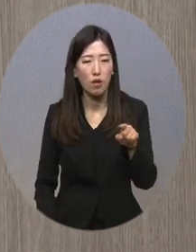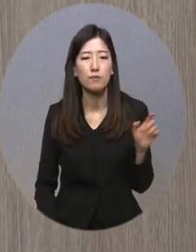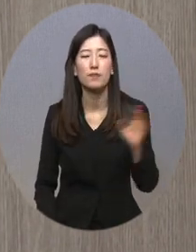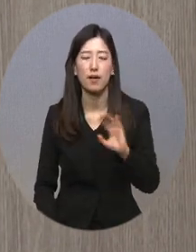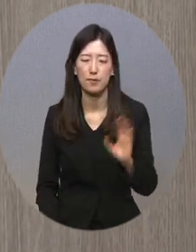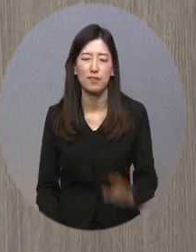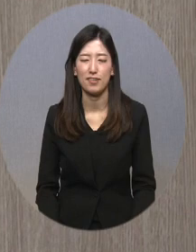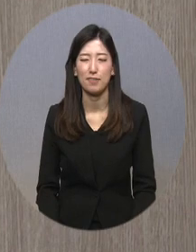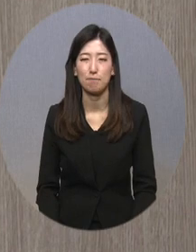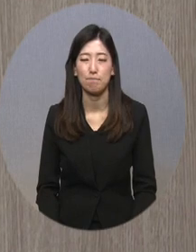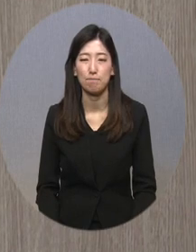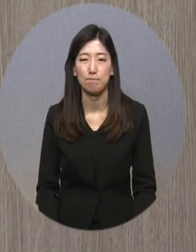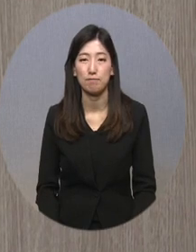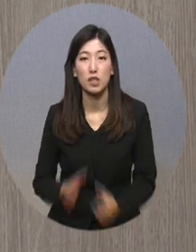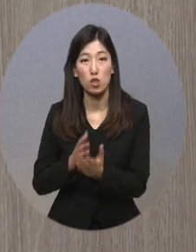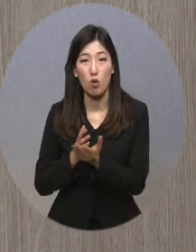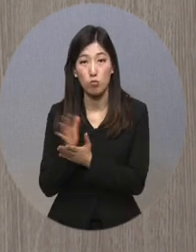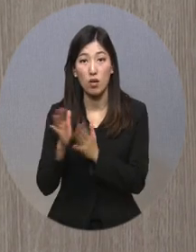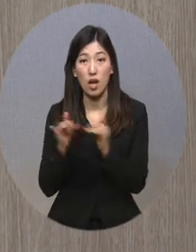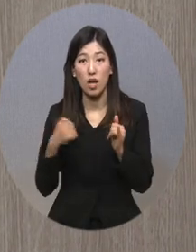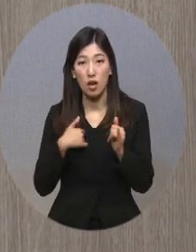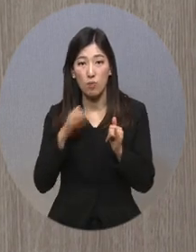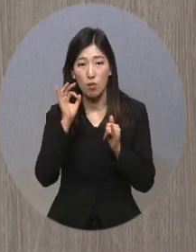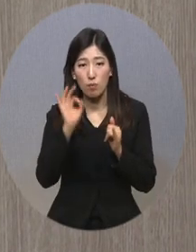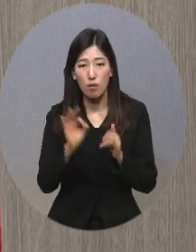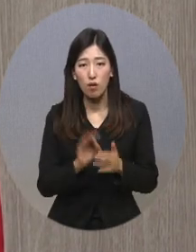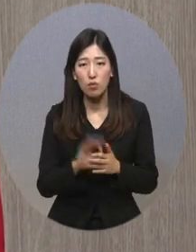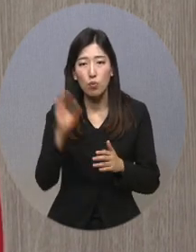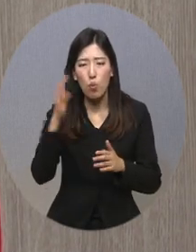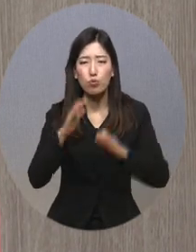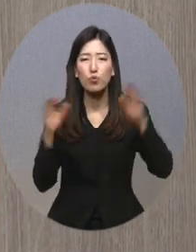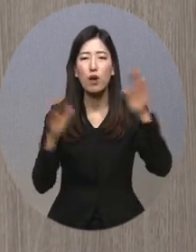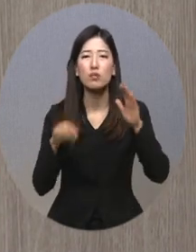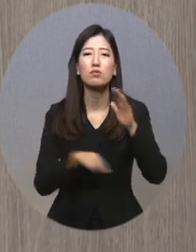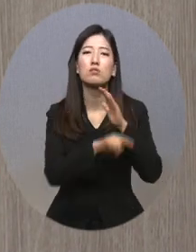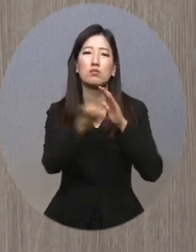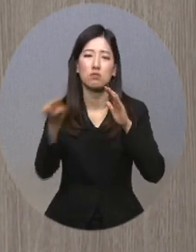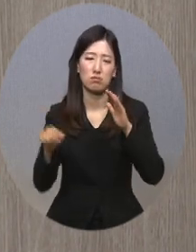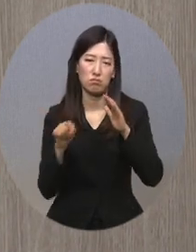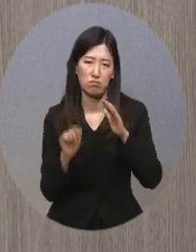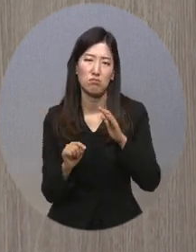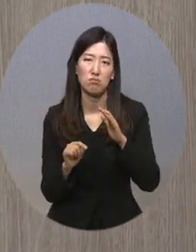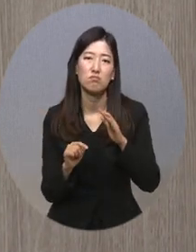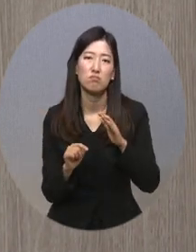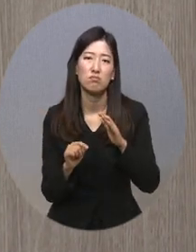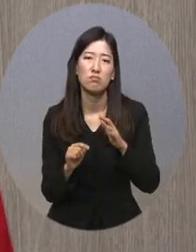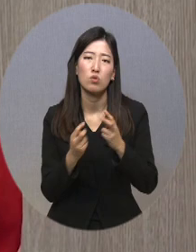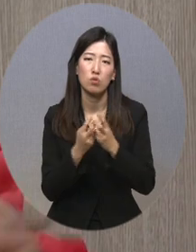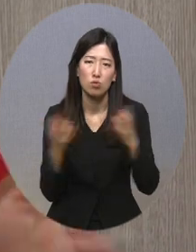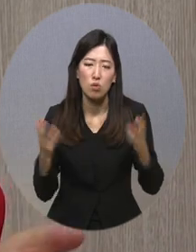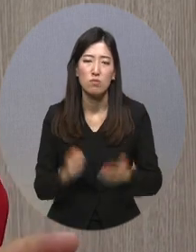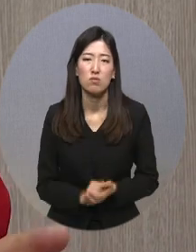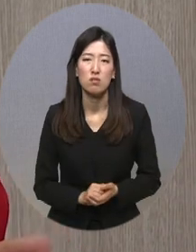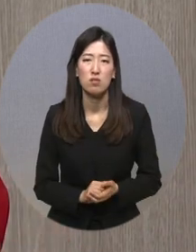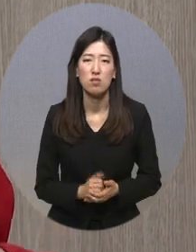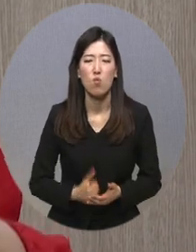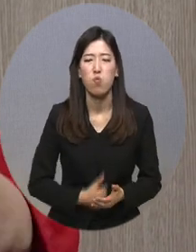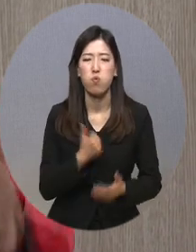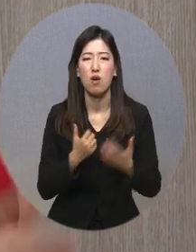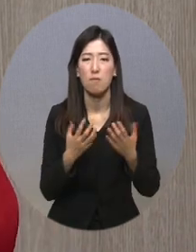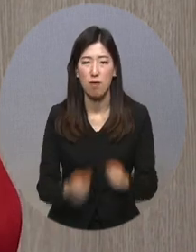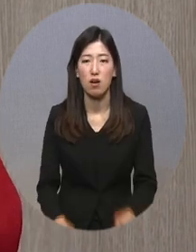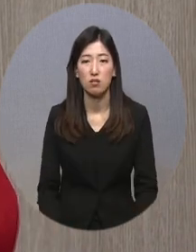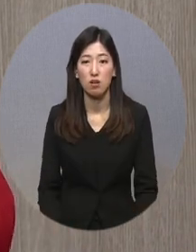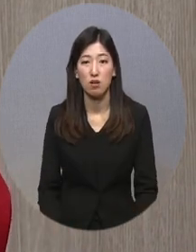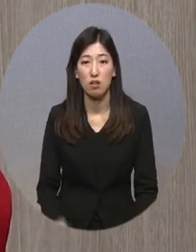그런 시각으로 보면 요즘 학생들이 그럴 수밖에 없다는 그걸 이해하게 돼요. 아, 예, 예. 뭔가 주변 환경이나